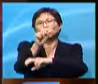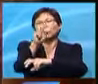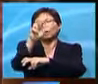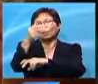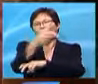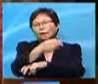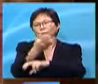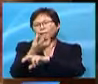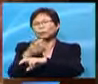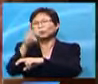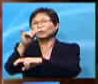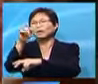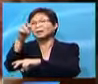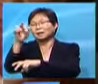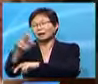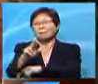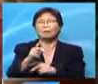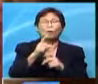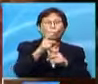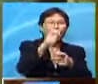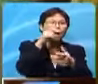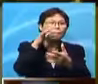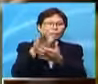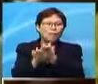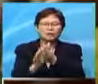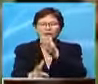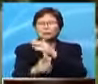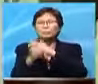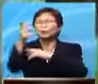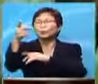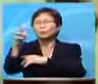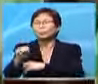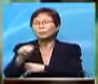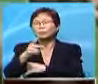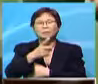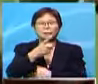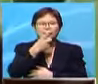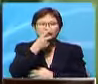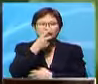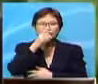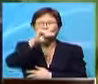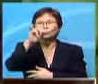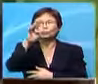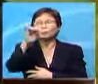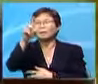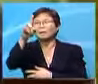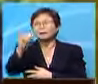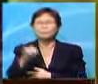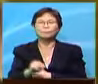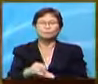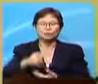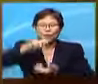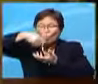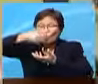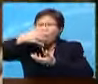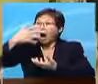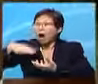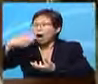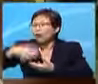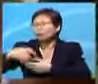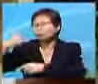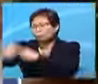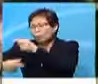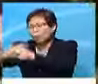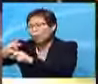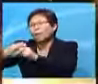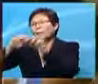kitang agihan dilakukan isteri timbalan ketua menteri Datin Jumani tuanku bujang bubur pedas merupakan resipi turun